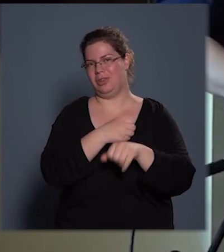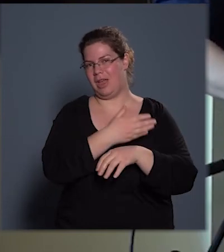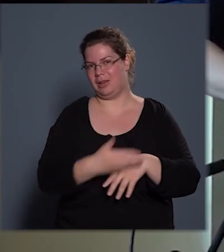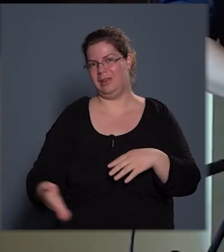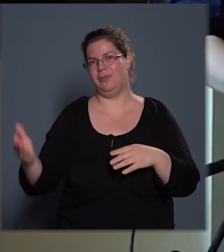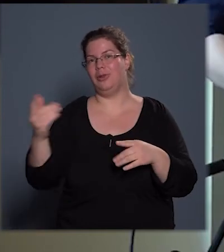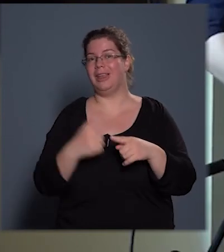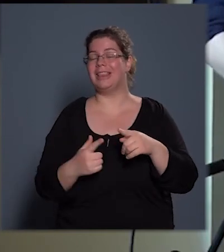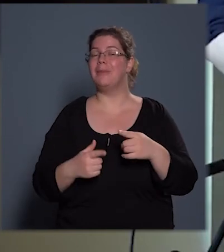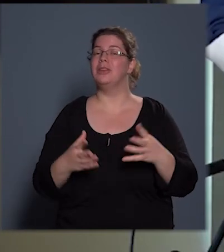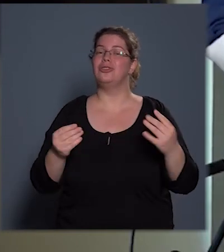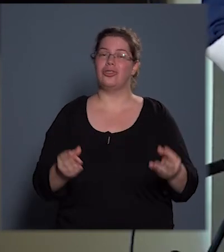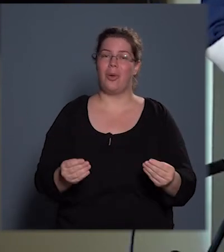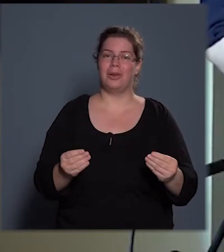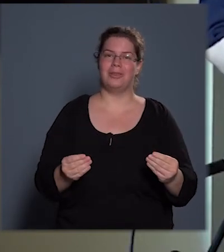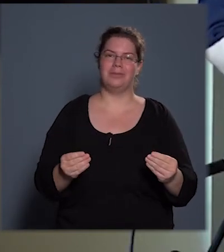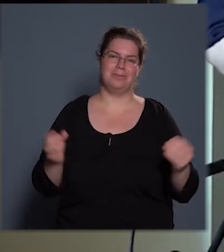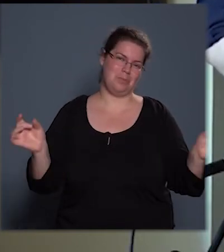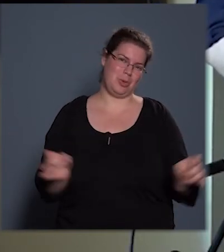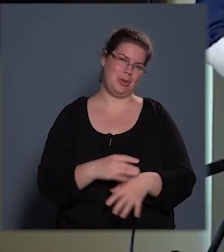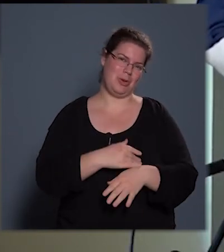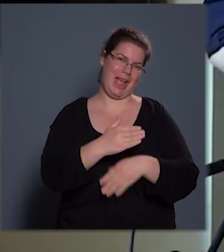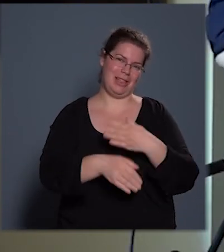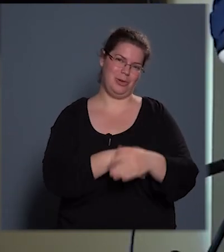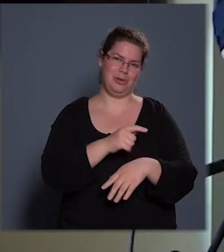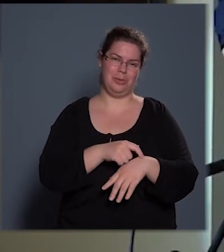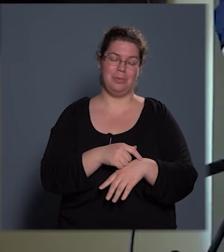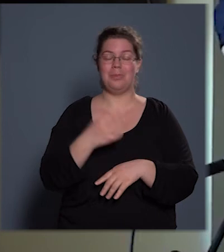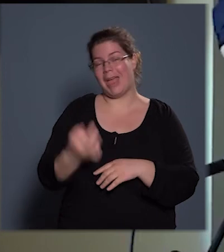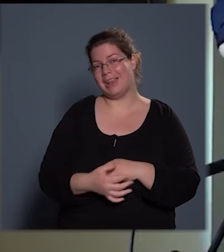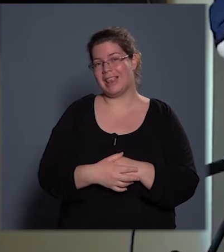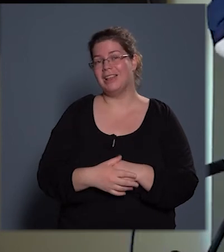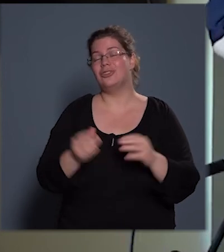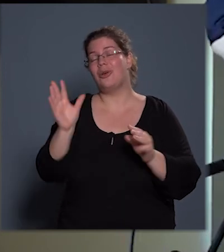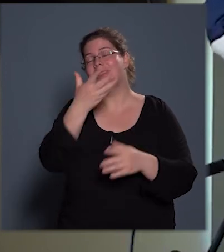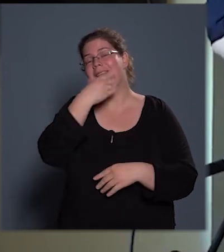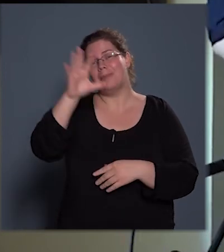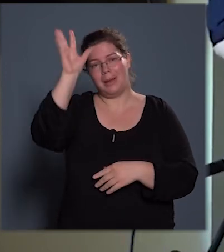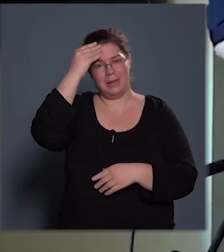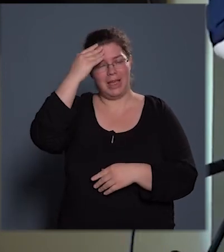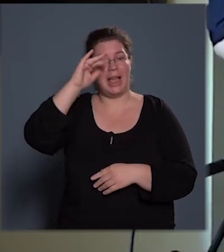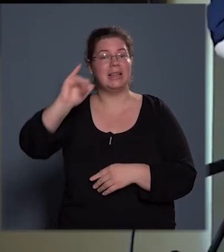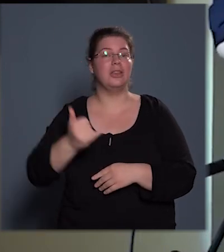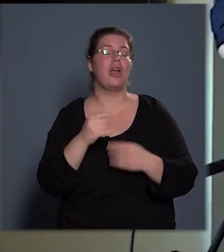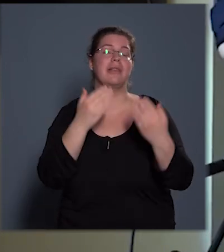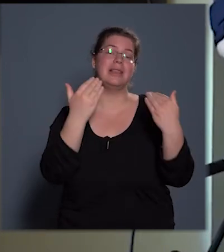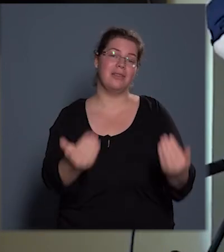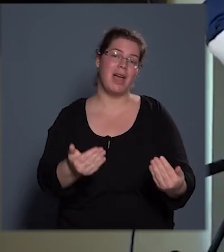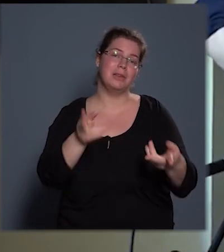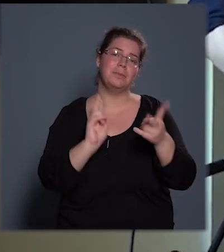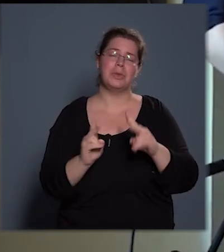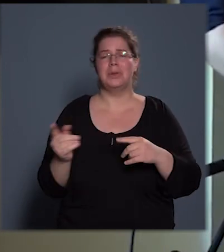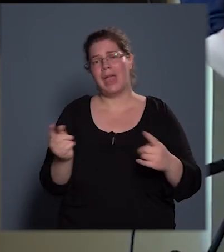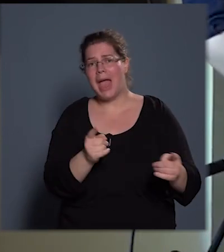nagyon sok boldog eltöltött percet, sok szép emléket, és azt kívánom, hogy